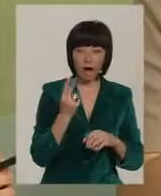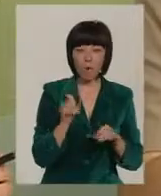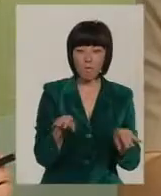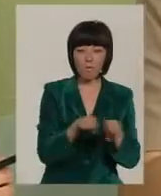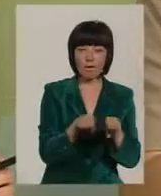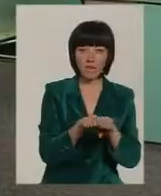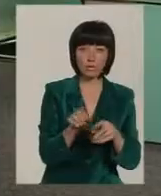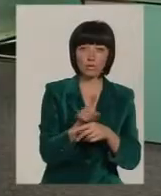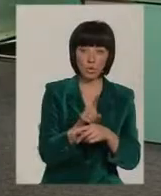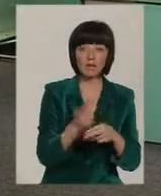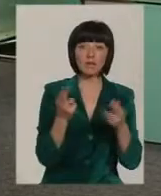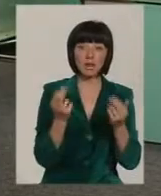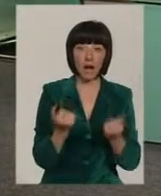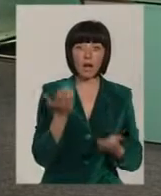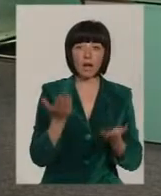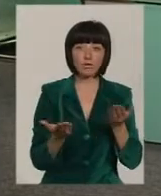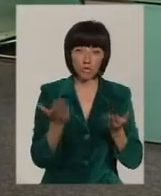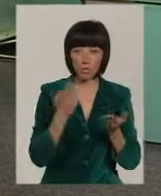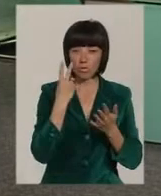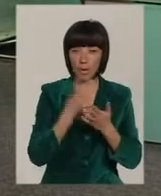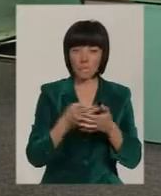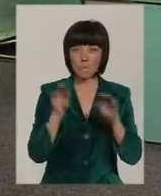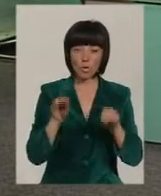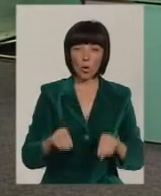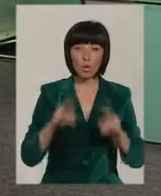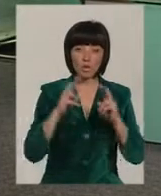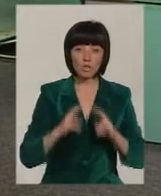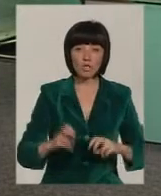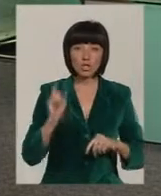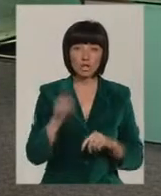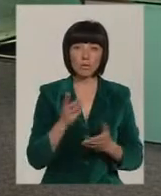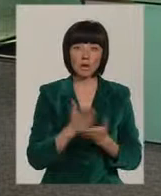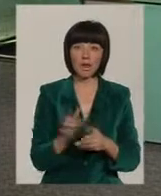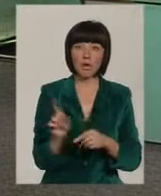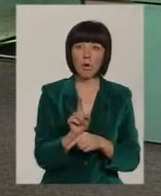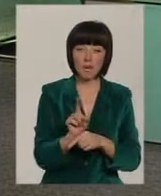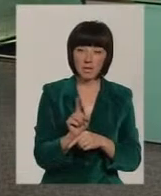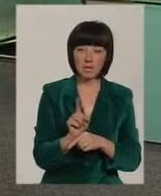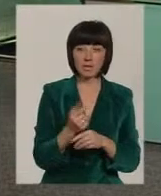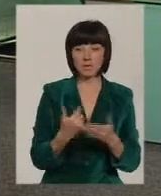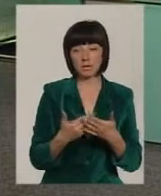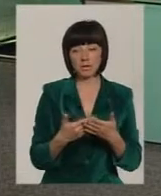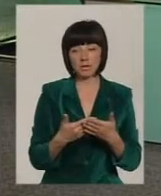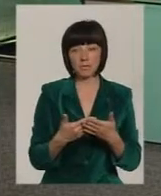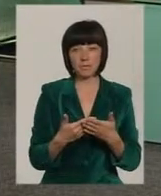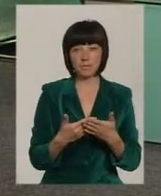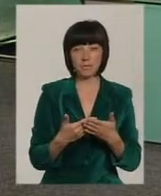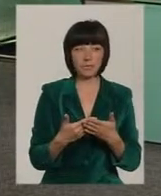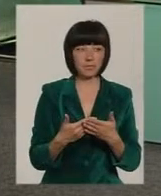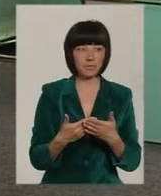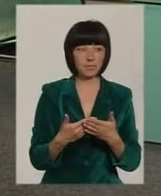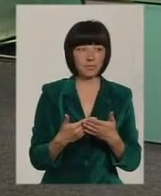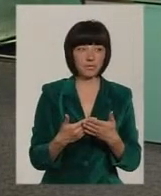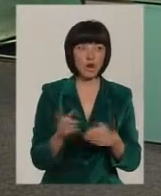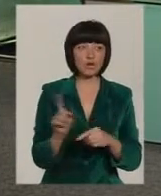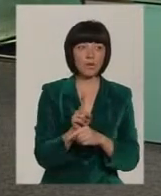порівнянні з нормативом. Так? Тому що якщо ми видаємо протоколи досліджень, там є норматив певний. От, припустимо, там амоній-сольовий норматив